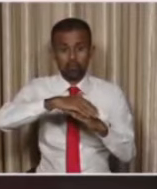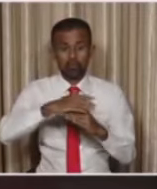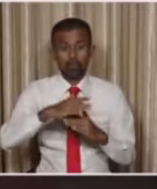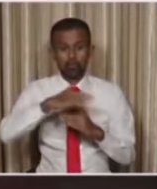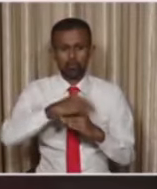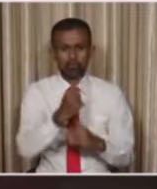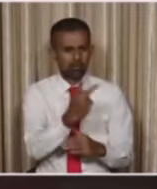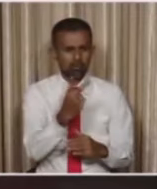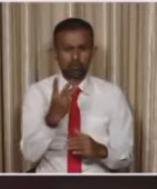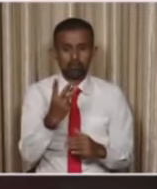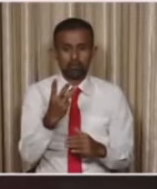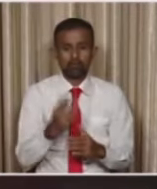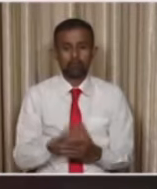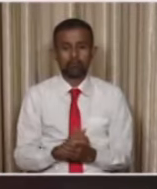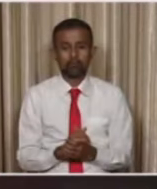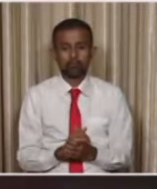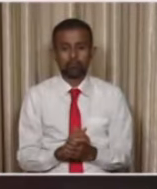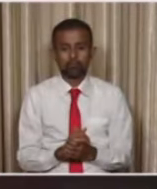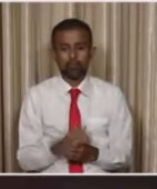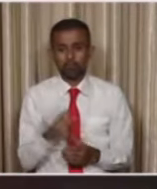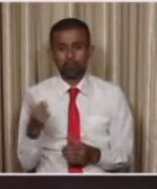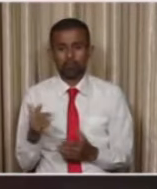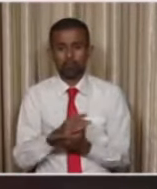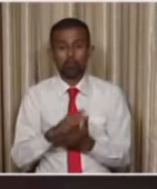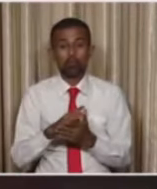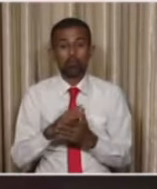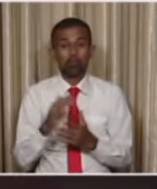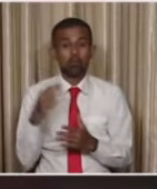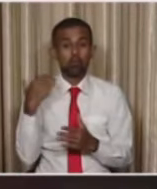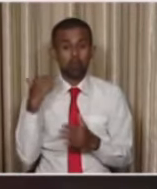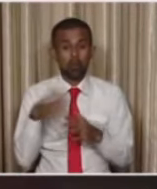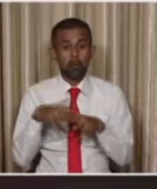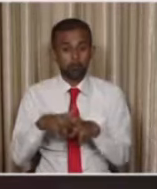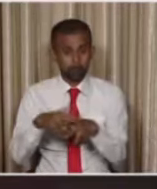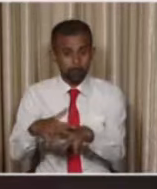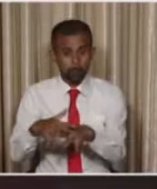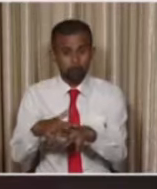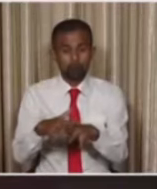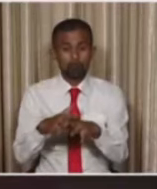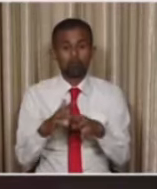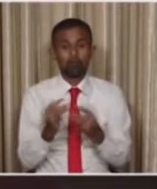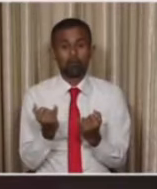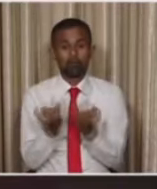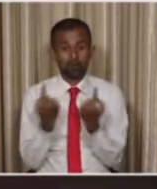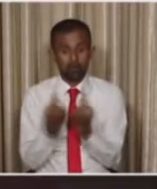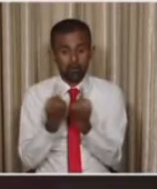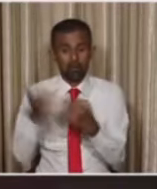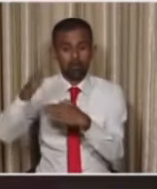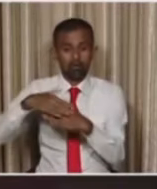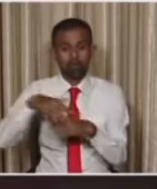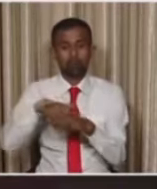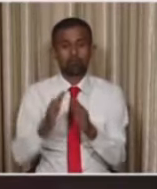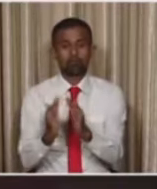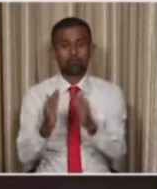ගෙයයි දෙකයි, ඒ ගෙදරට උළු ගෙය කියලා කිව්වේ. අනිත් සේවල පොල්ලතු ගෙවල්, පිදුරු ගෙවල්, මාන ගෙවල්, උක් ගෙවල්. ඒ නිසා